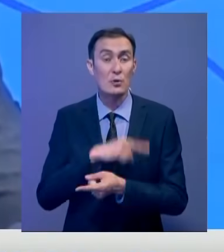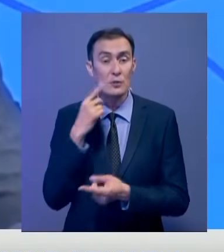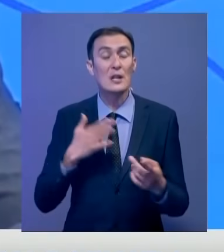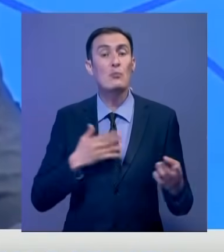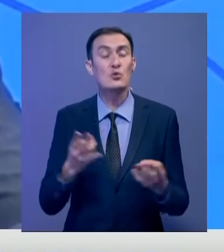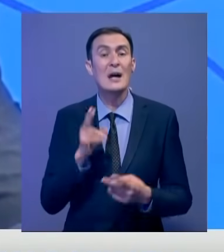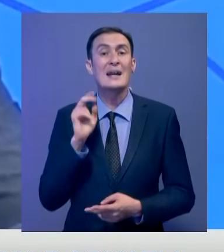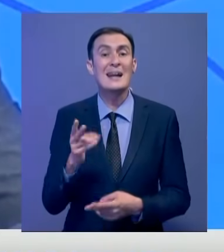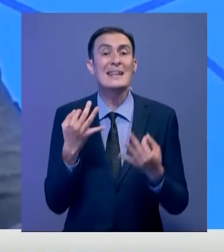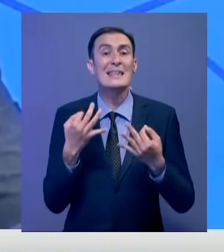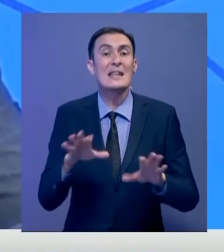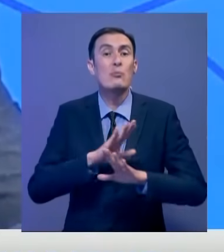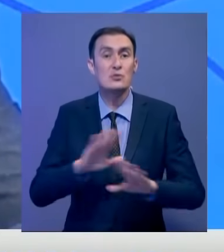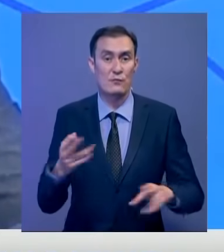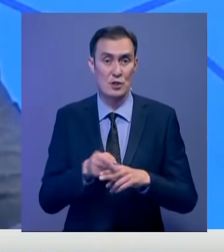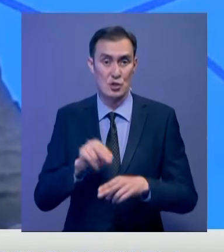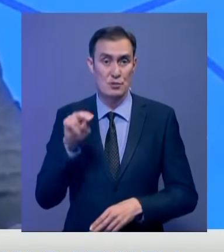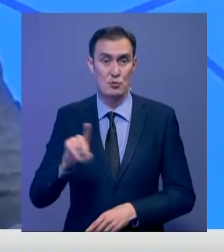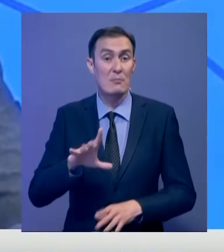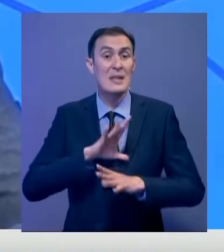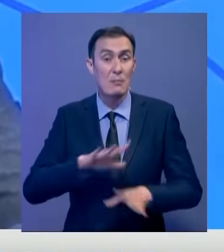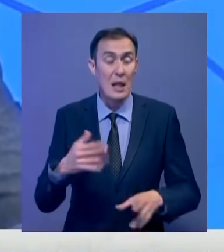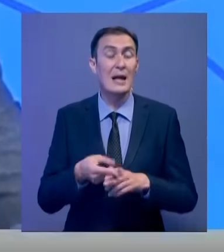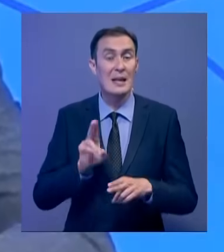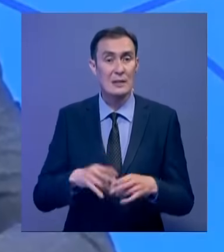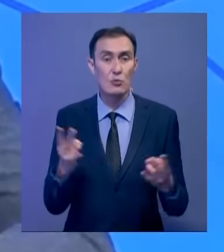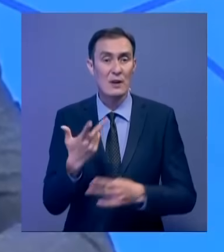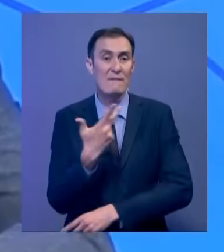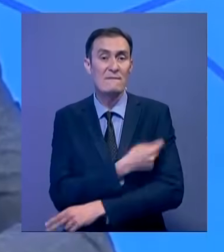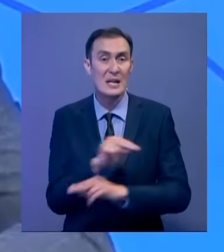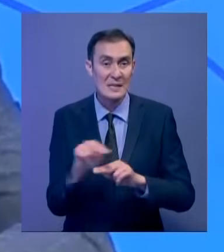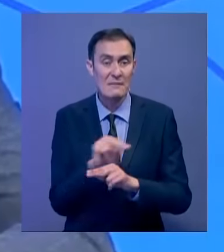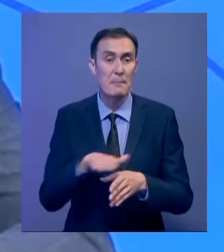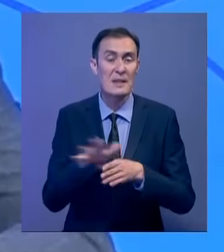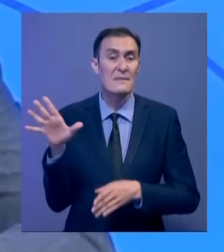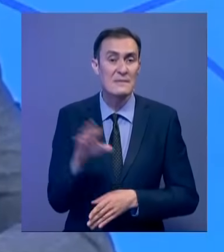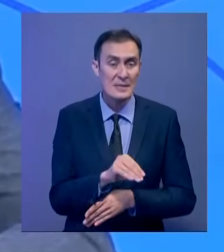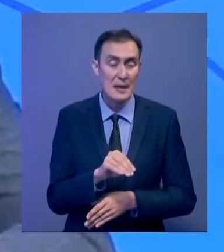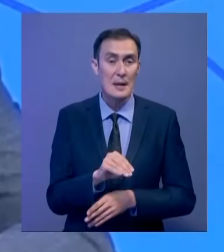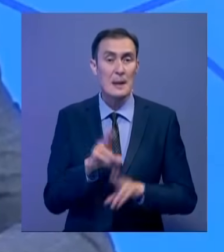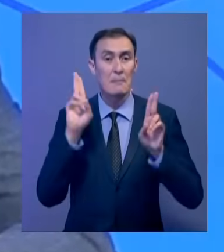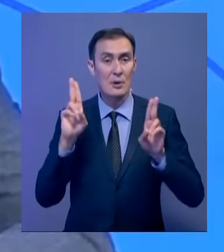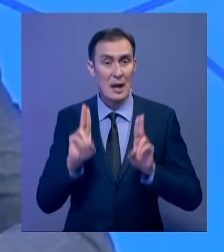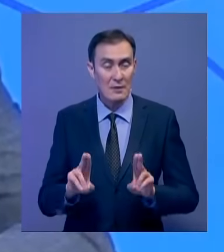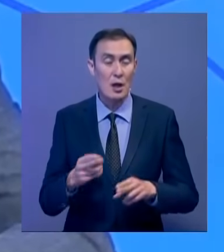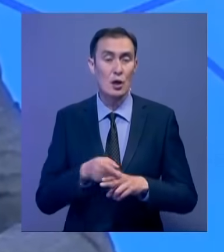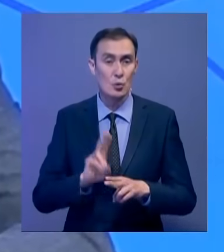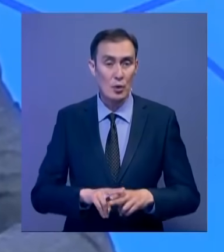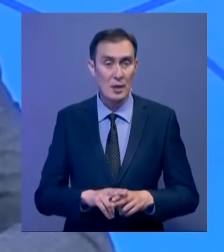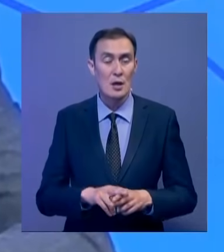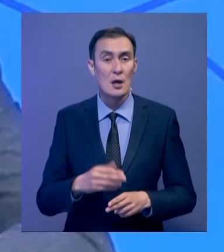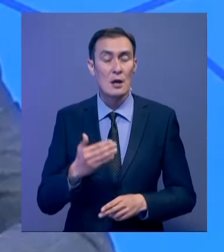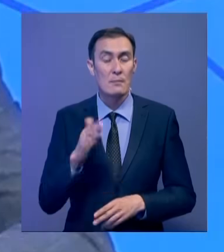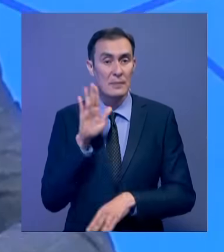нужно, как не допустить локдауна. А для этого надо вакцинироваться и выполнять все ограничительные меры, которые перед